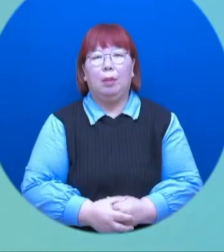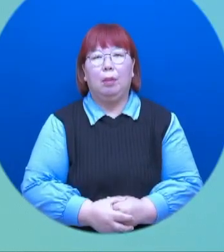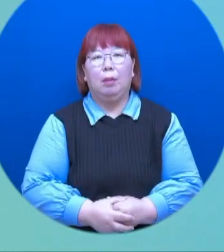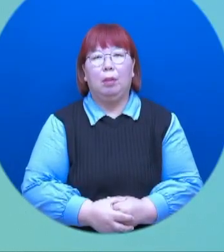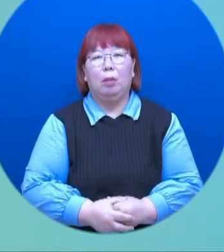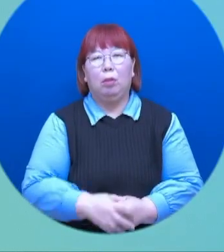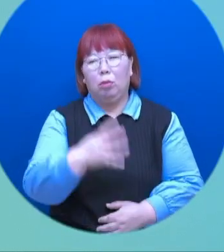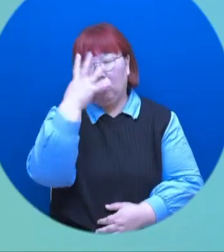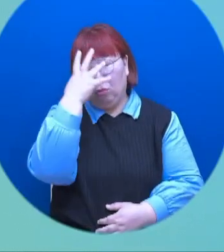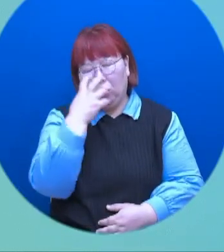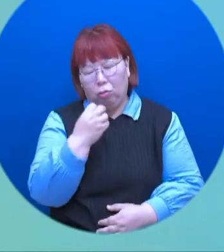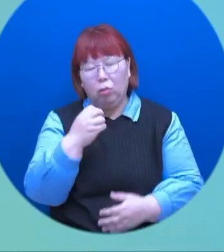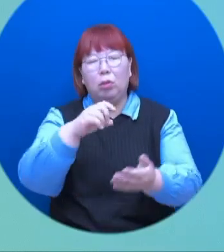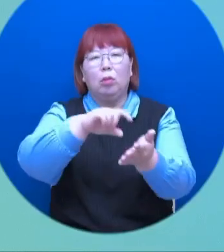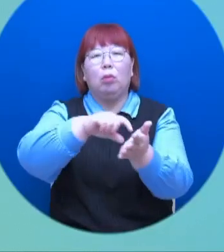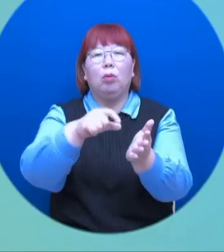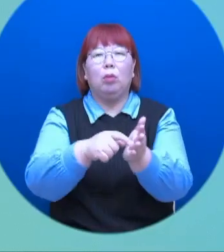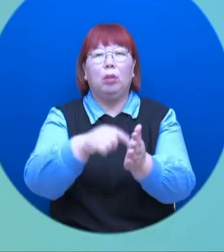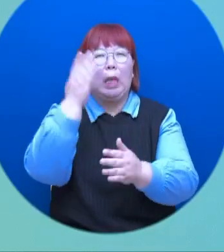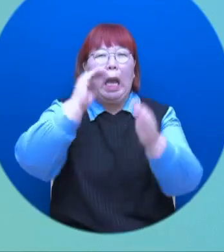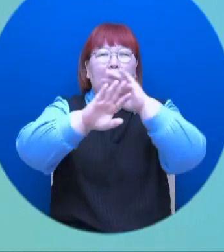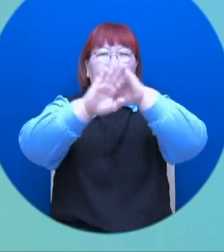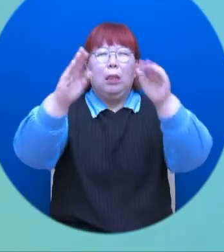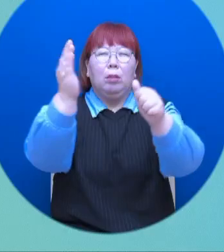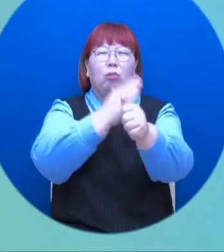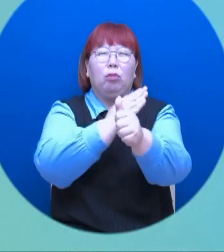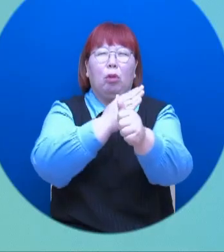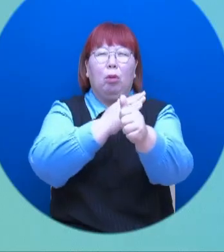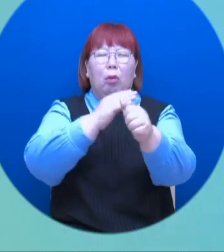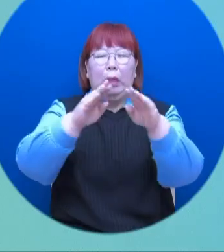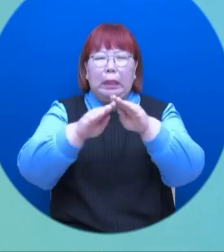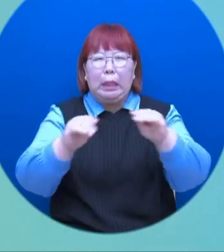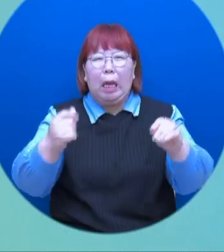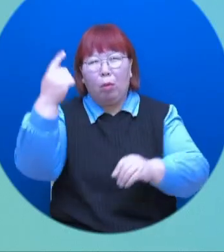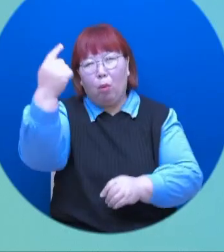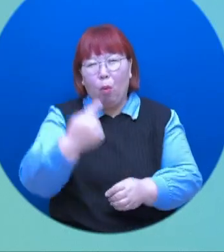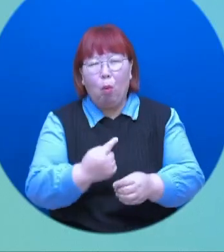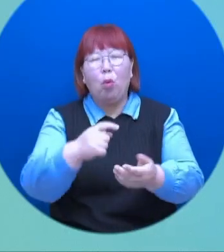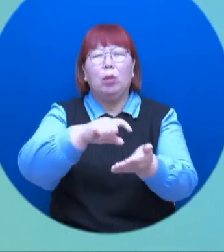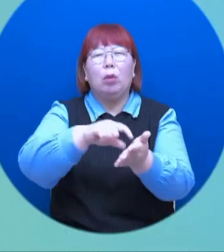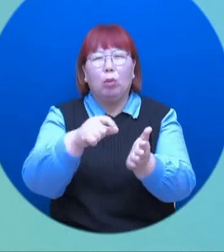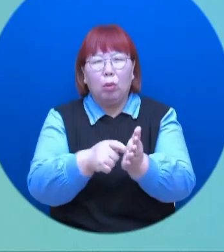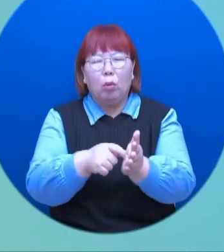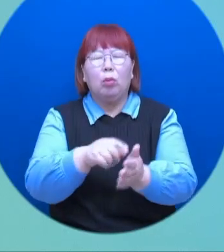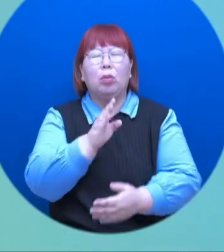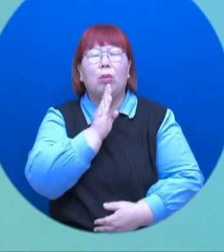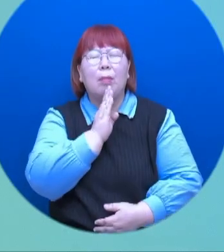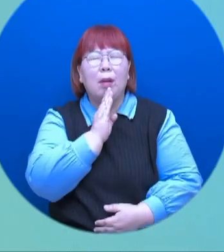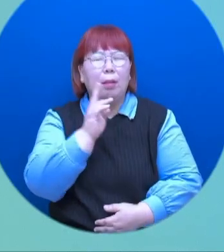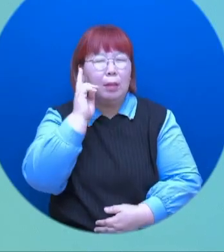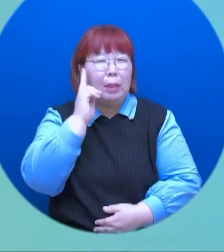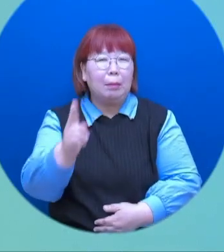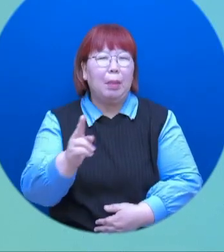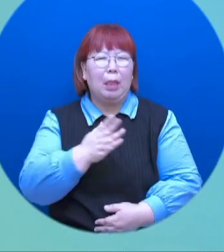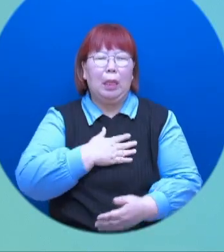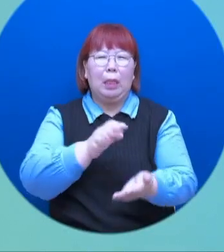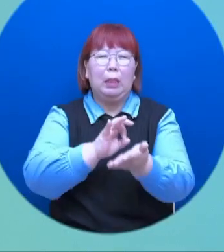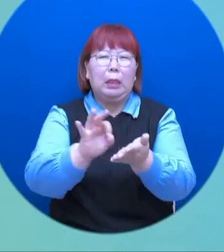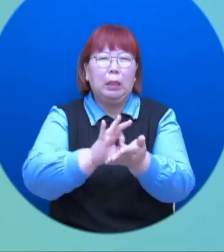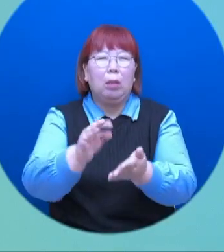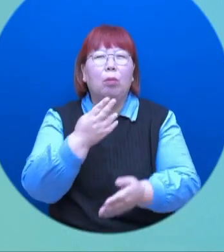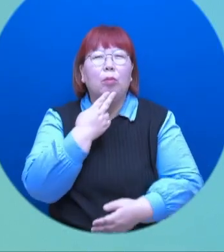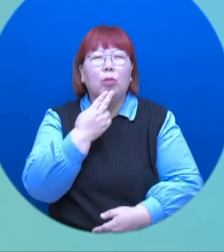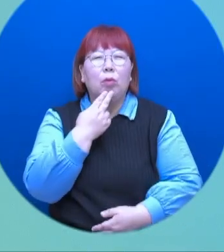그야말로 하늘에서 바닥으로 추락하는 단계입니다. 쓸모없는 존재야. 내가 더